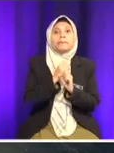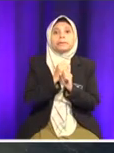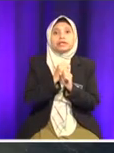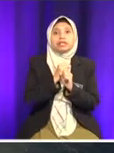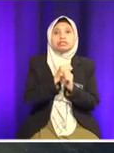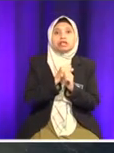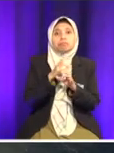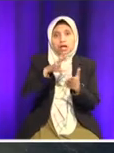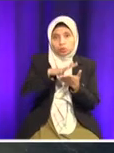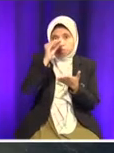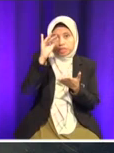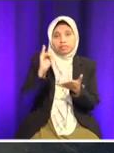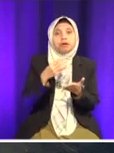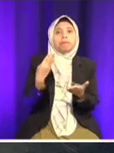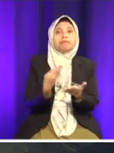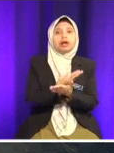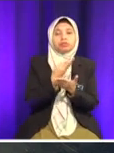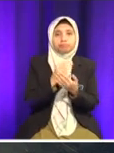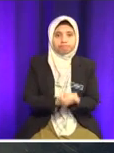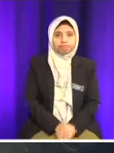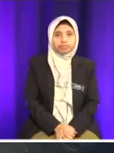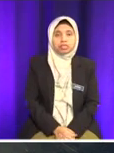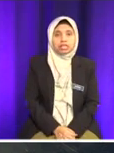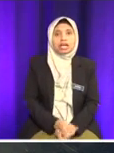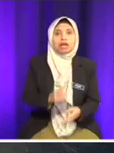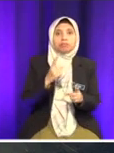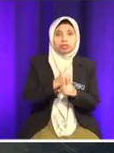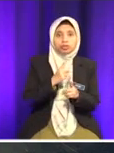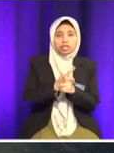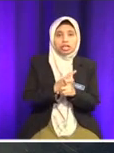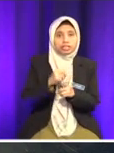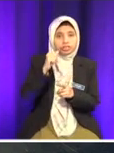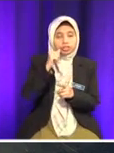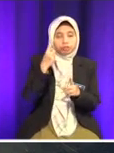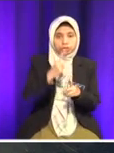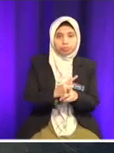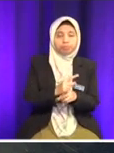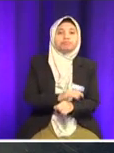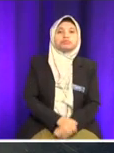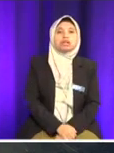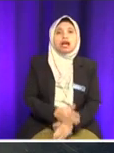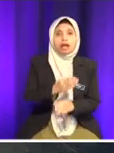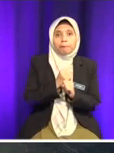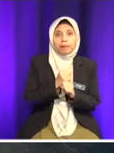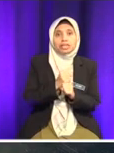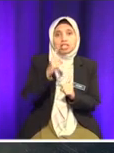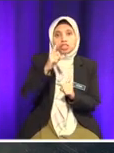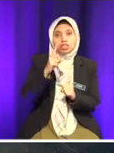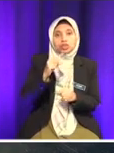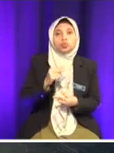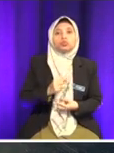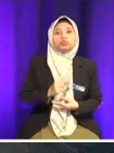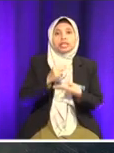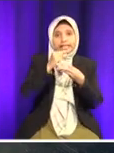maklumat yang baru jadi Aisyah Betul lah tadi guys satu kedua jago bagi